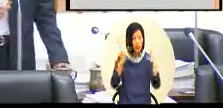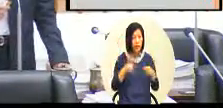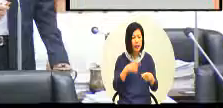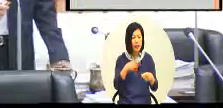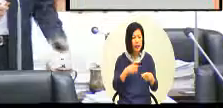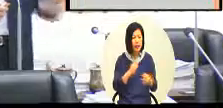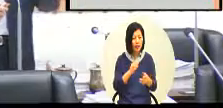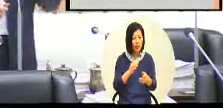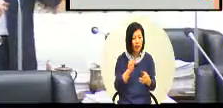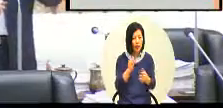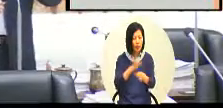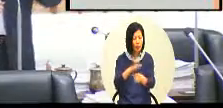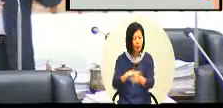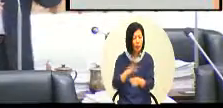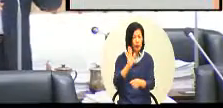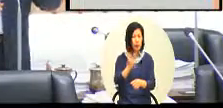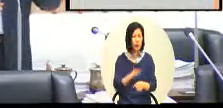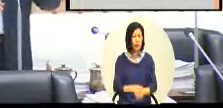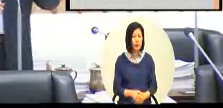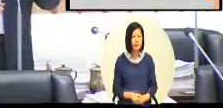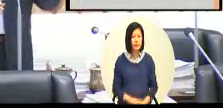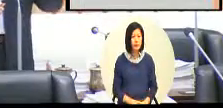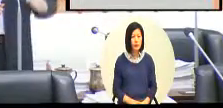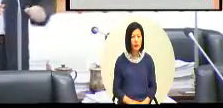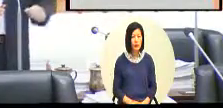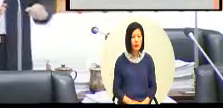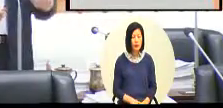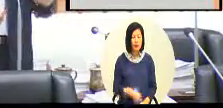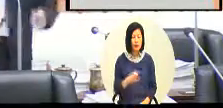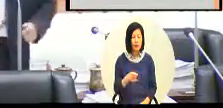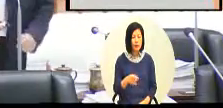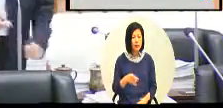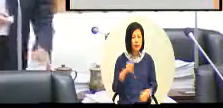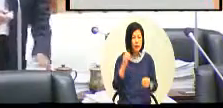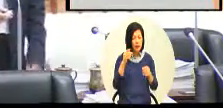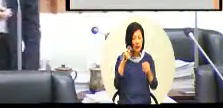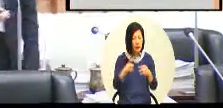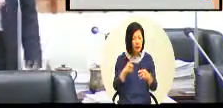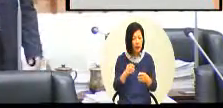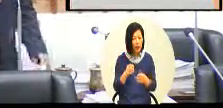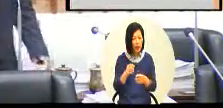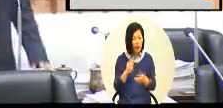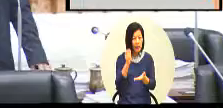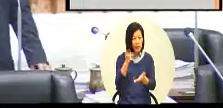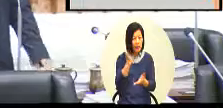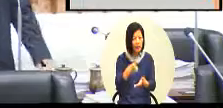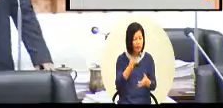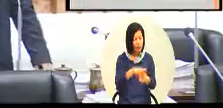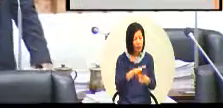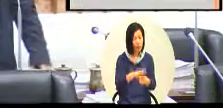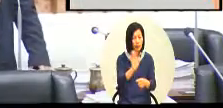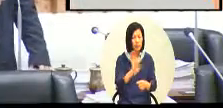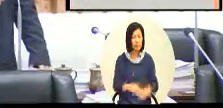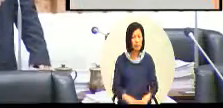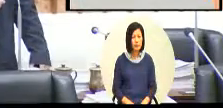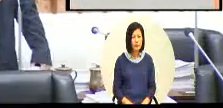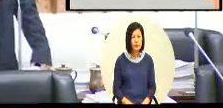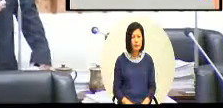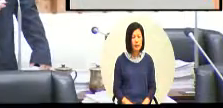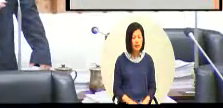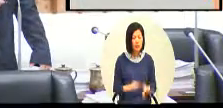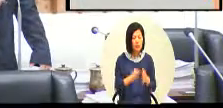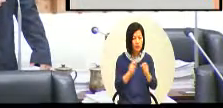们不要再去对于这上面来做一个重复，那最重要的就是在这里。所以说长照